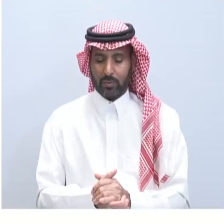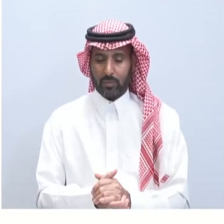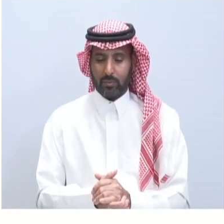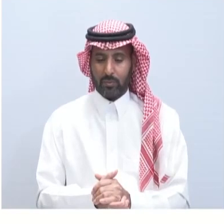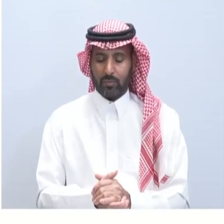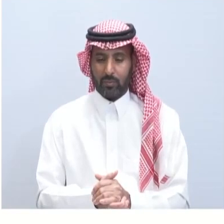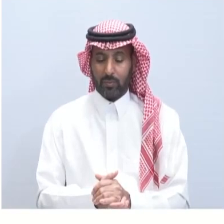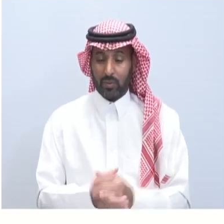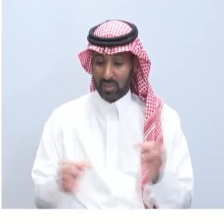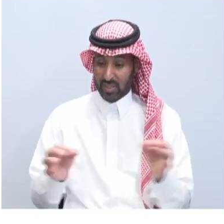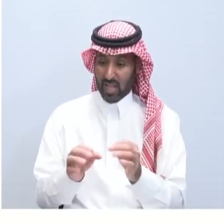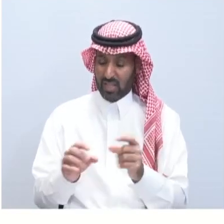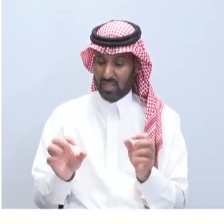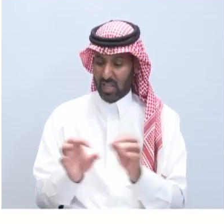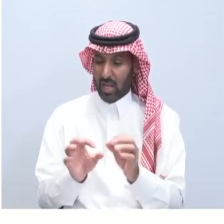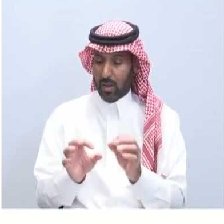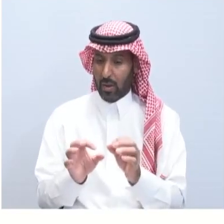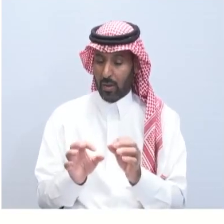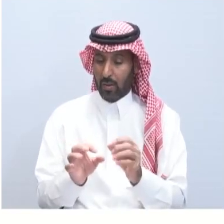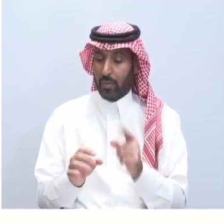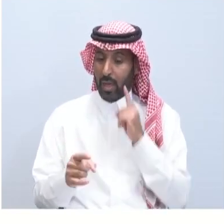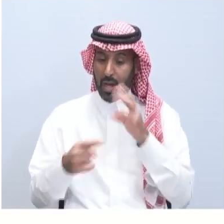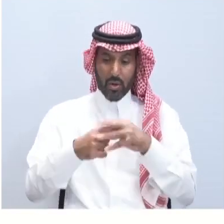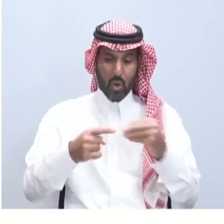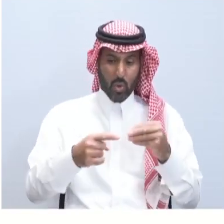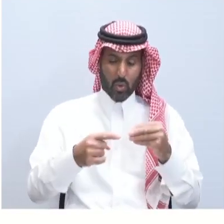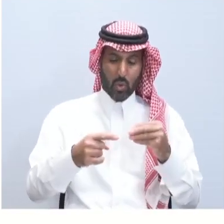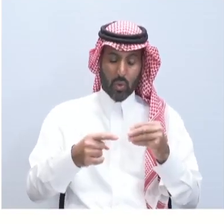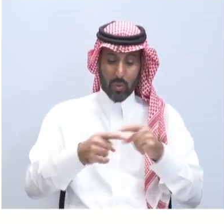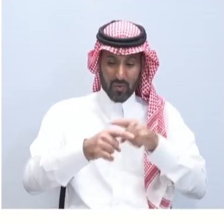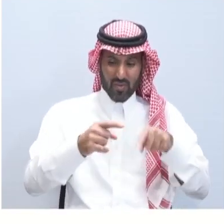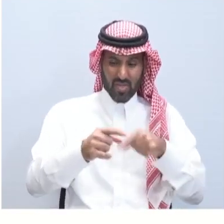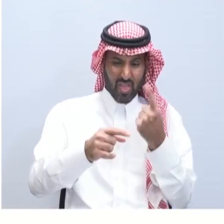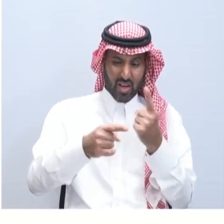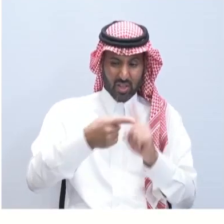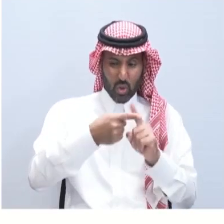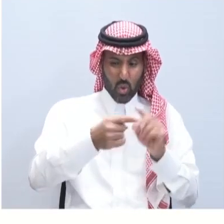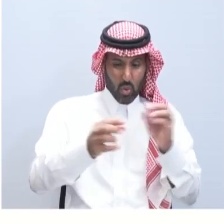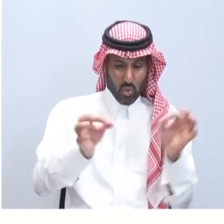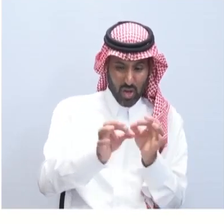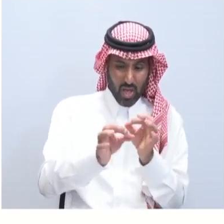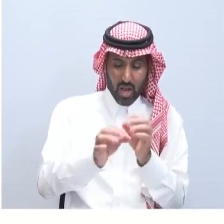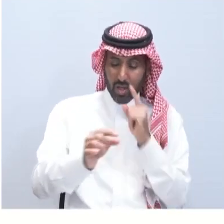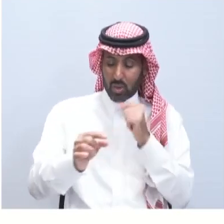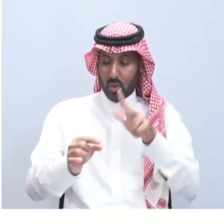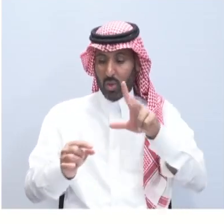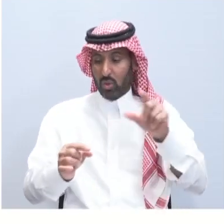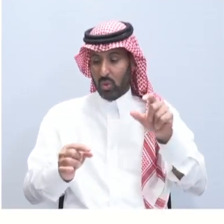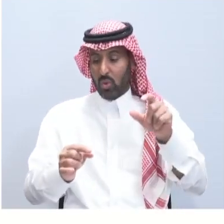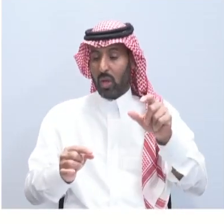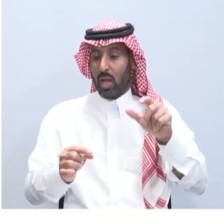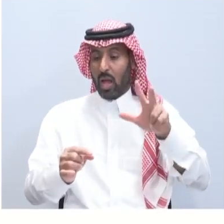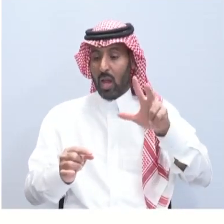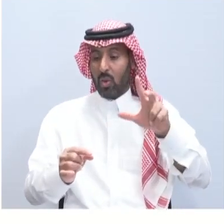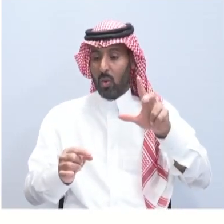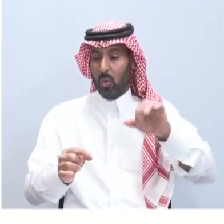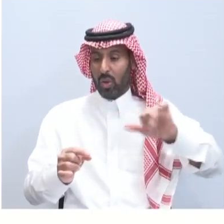فعندما يصطدم ال النيوترون اعزائي الطلبه بذره اليورانيوم يقسمها ويطلق